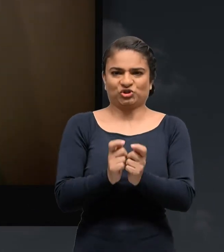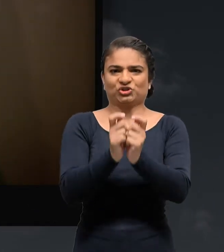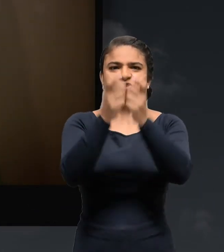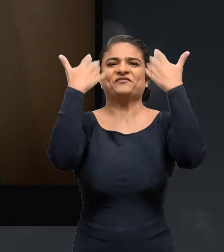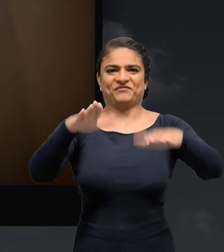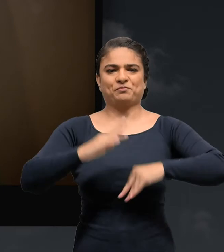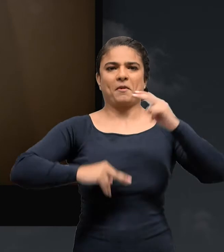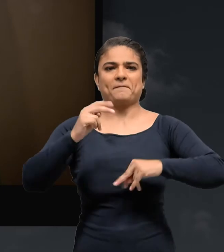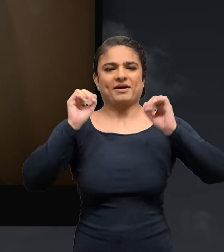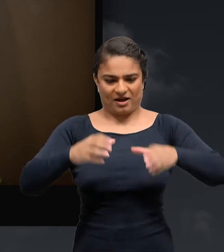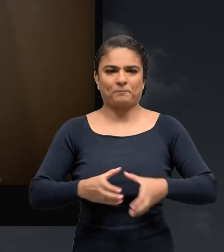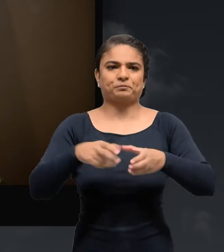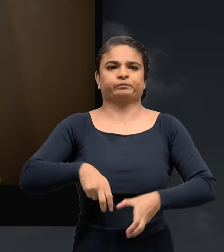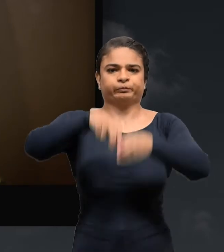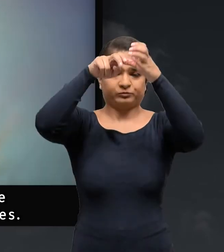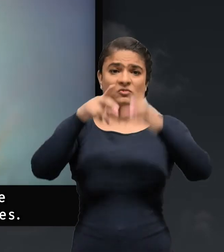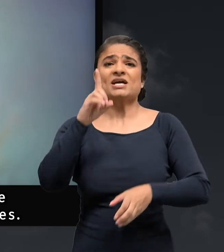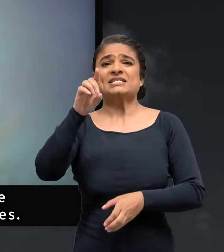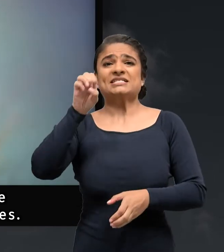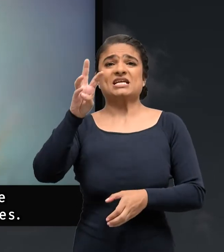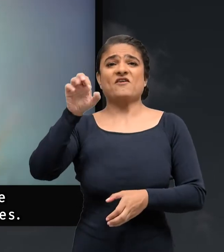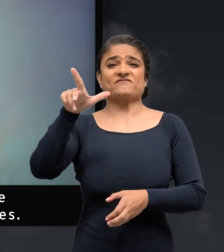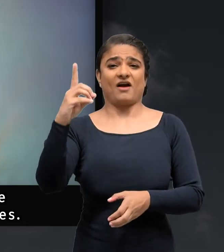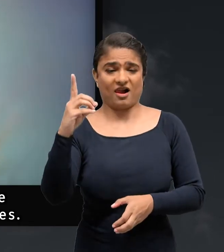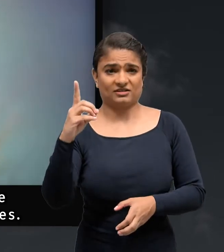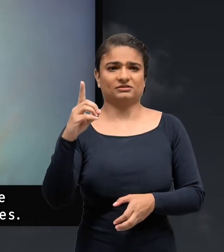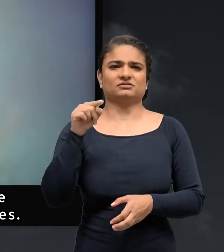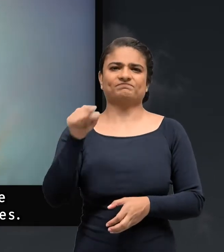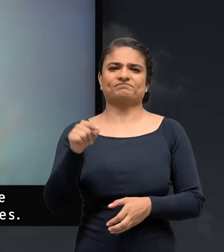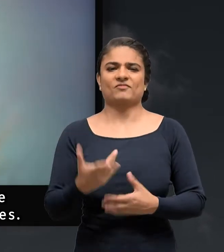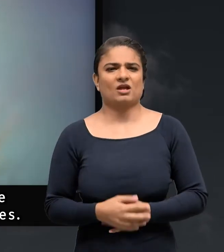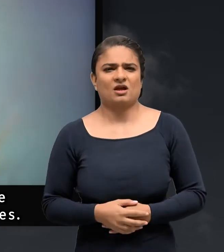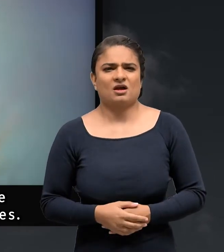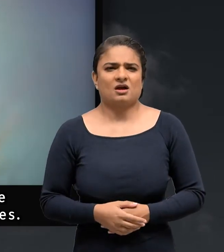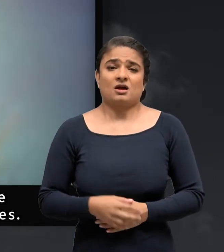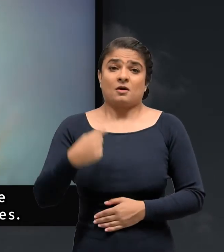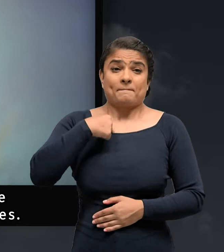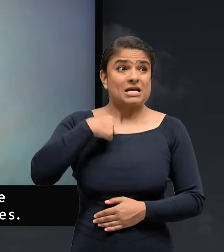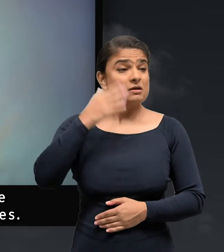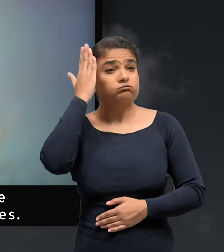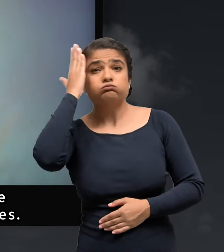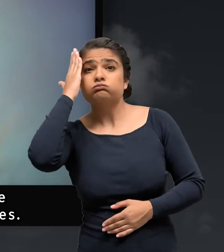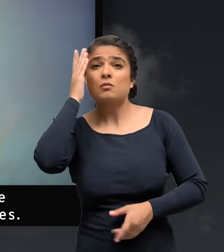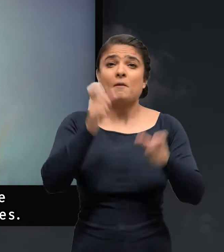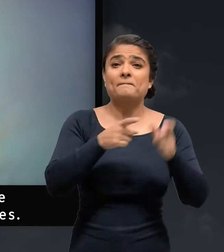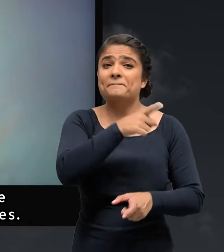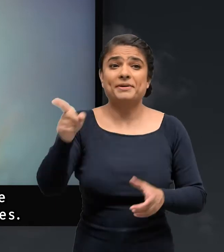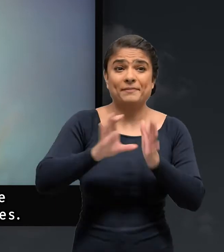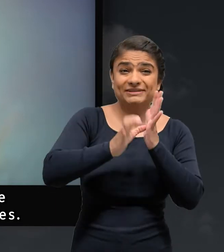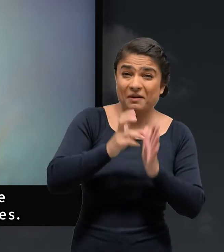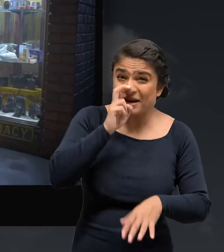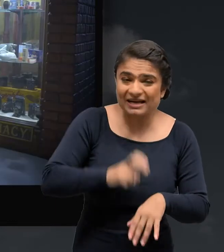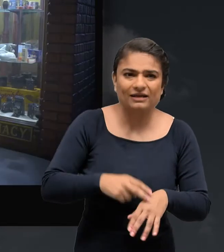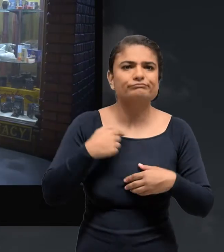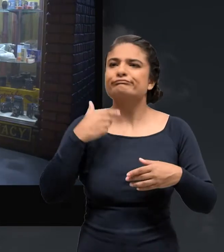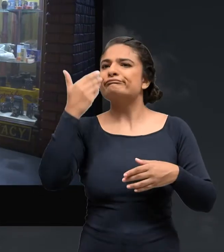Ek is Dewald Hating. Ek dink nie almal is altyd so bewus van persone met gestremthede se behoeftes